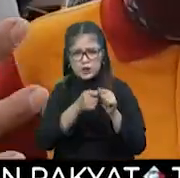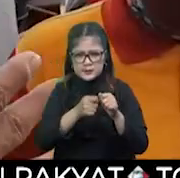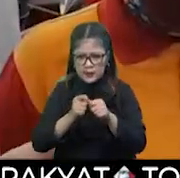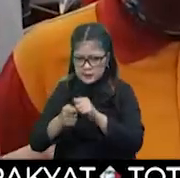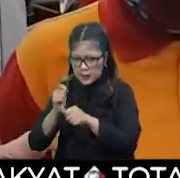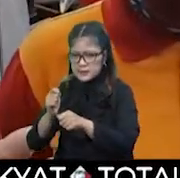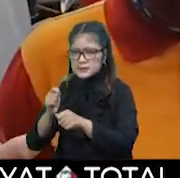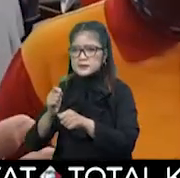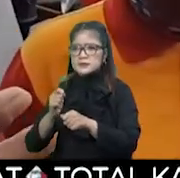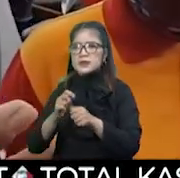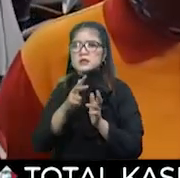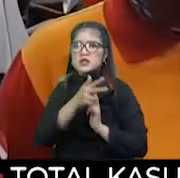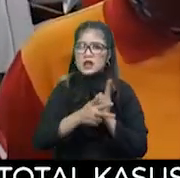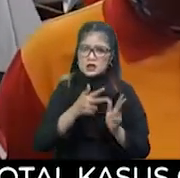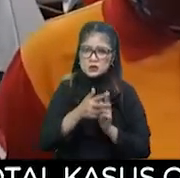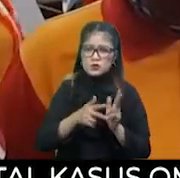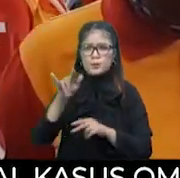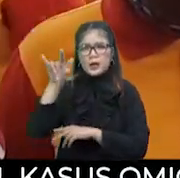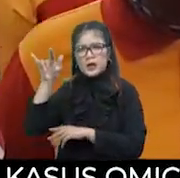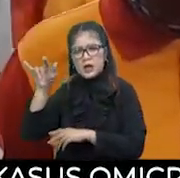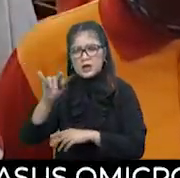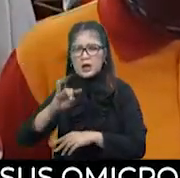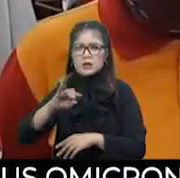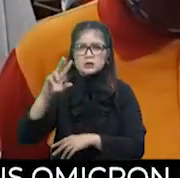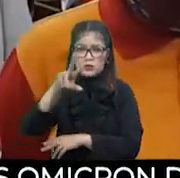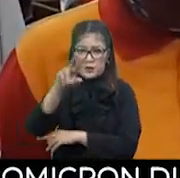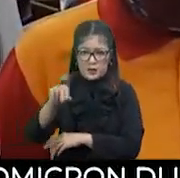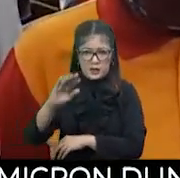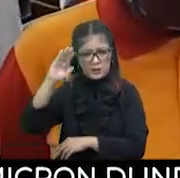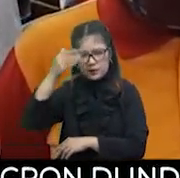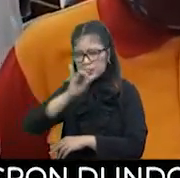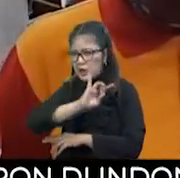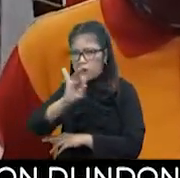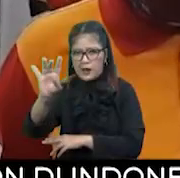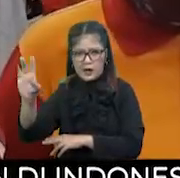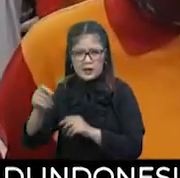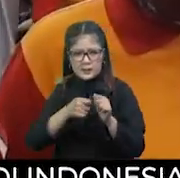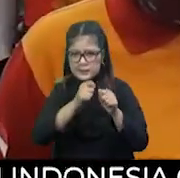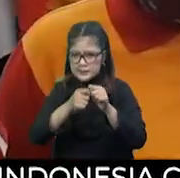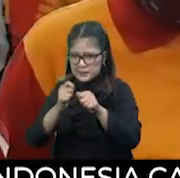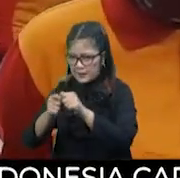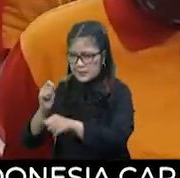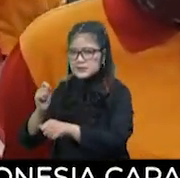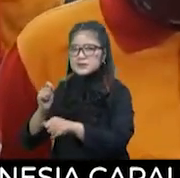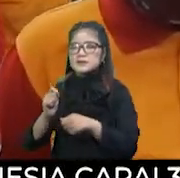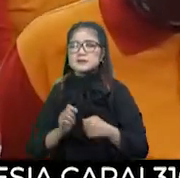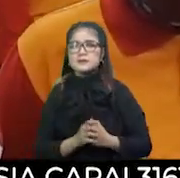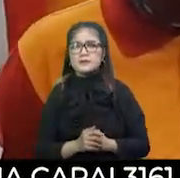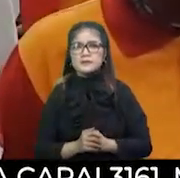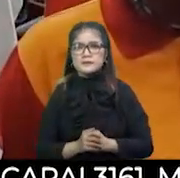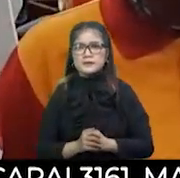nanti stasiun Bekasi Timur, Terminal, dan juga Kranji. Ya, sehingga kita yakinkan ya, warga